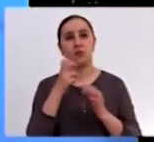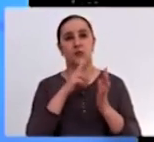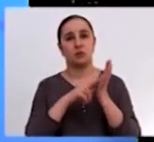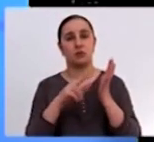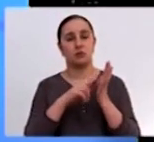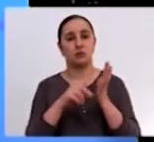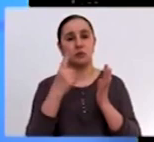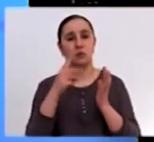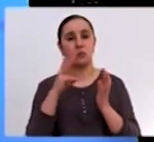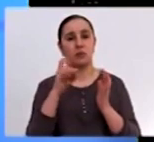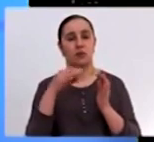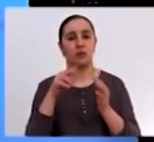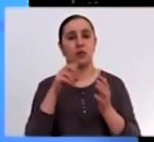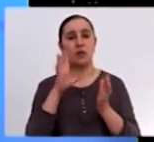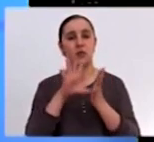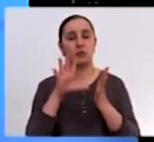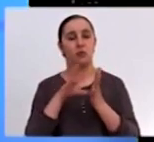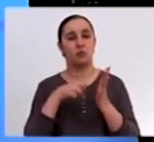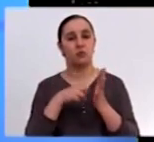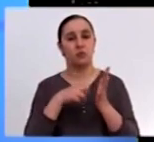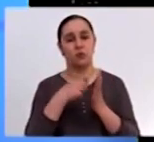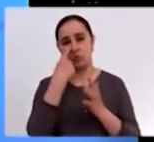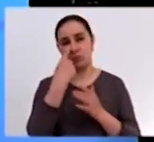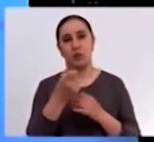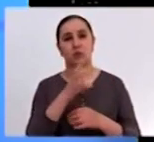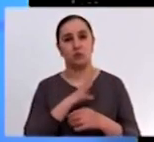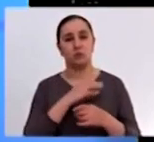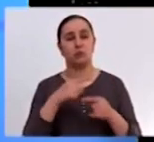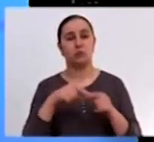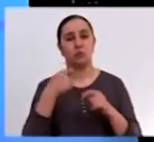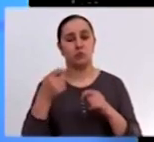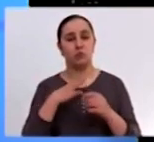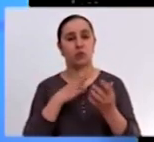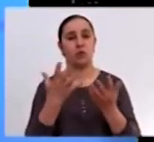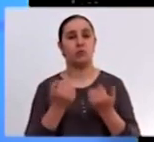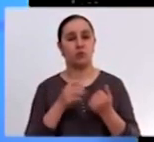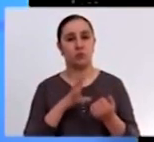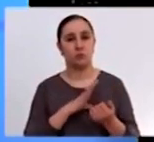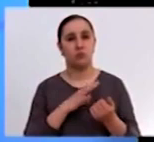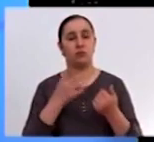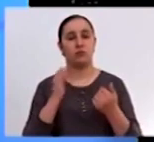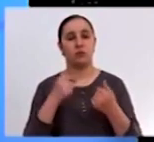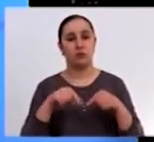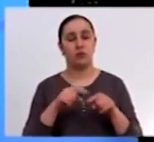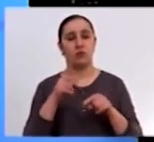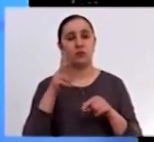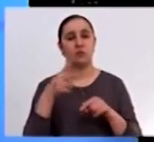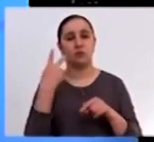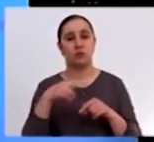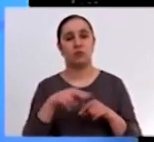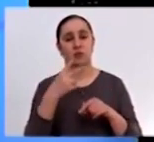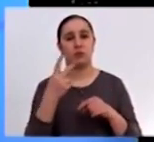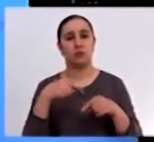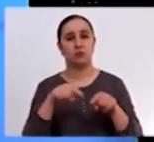281 milliard elektron pochta xabarlari yetib kelgan, ya'ni yuborilgan va qabul qilingan. Va 2022-yilda